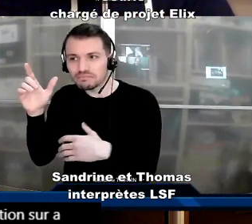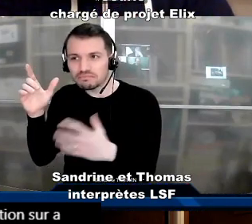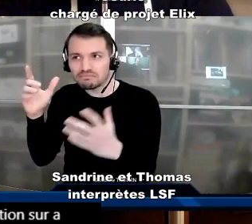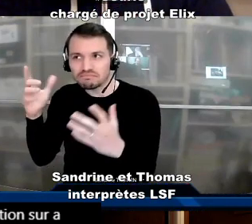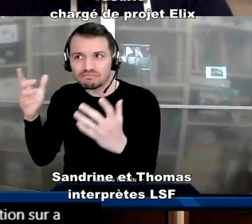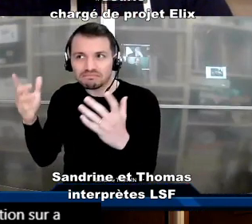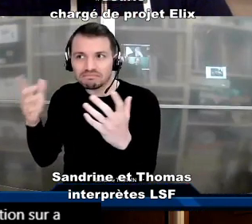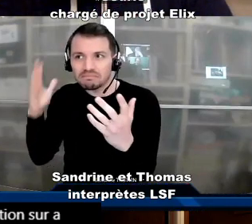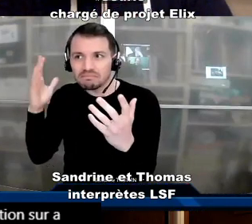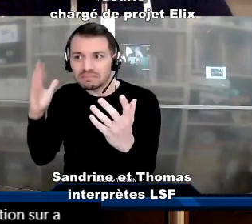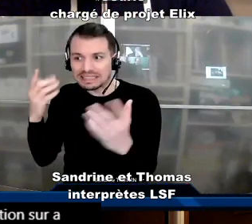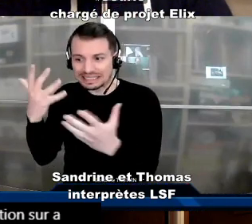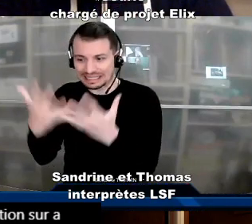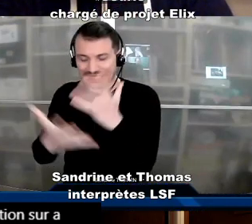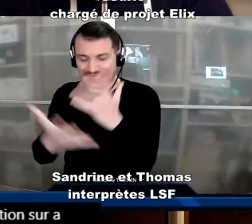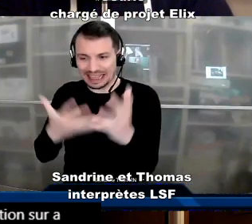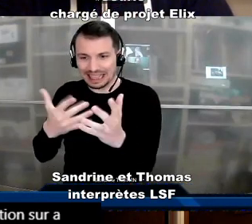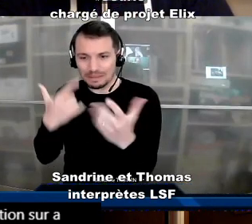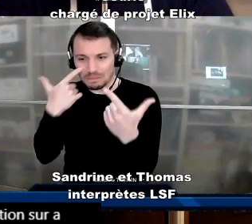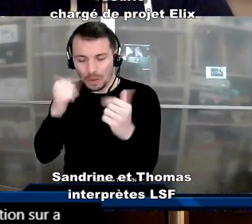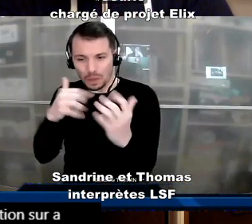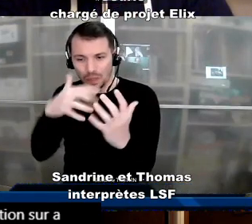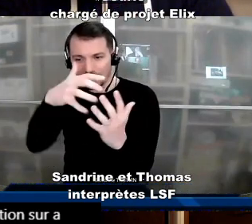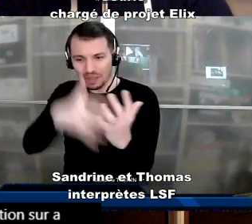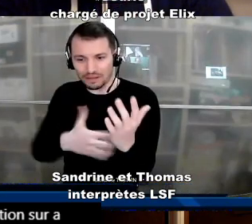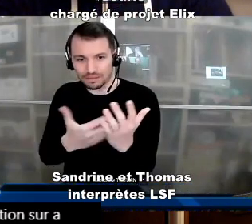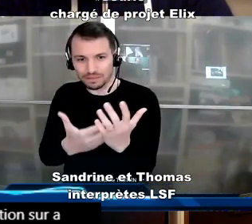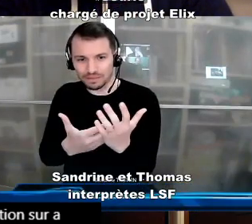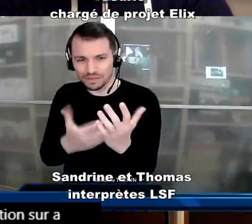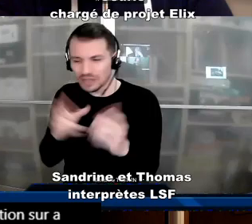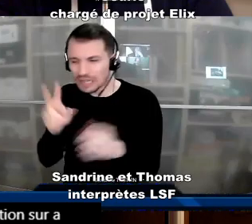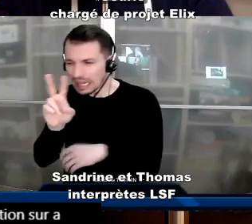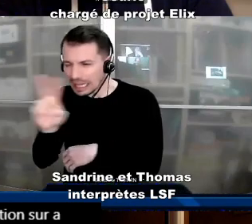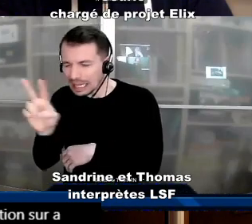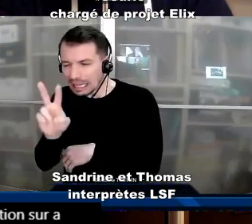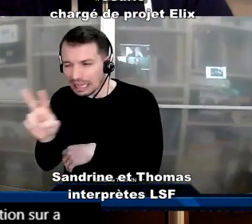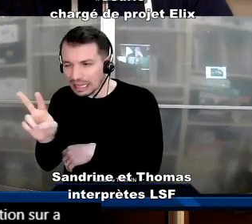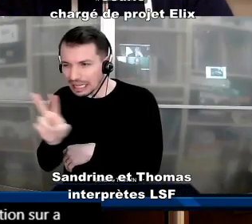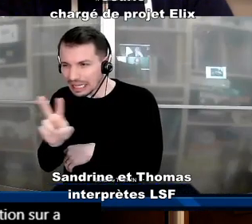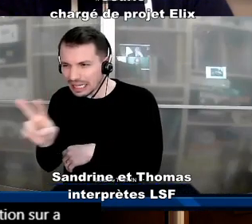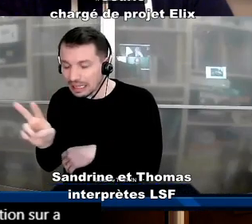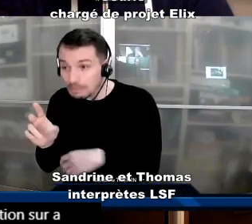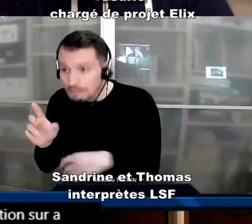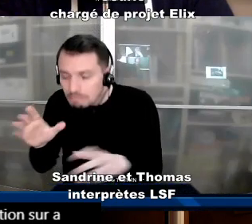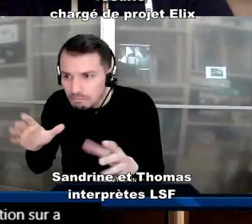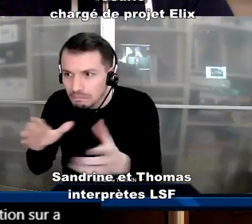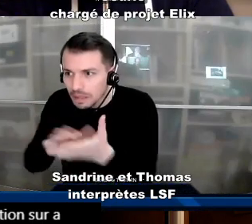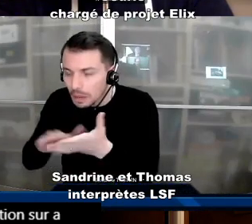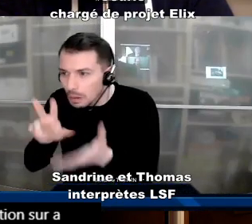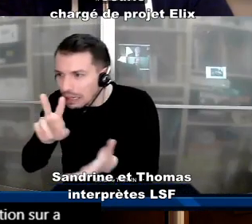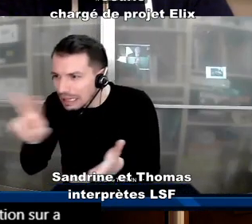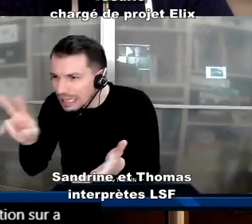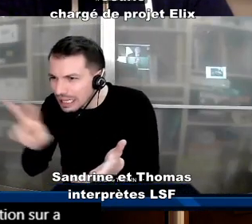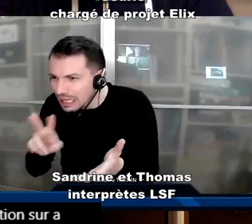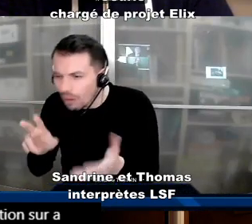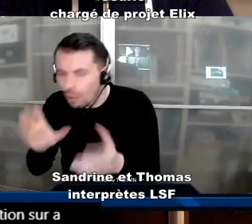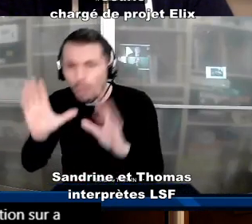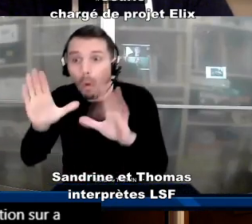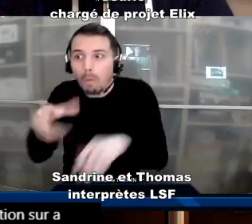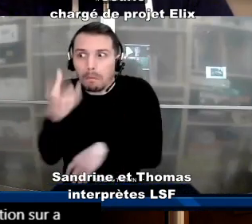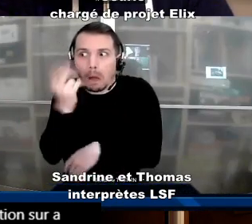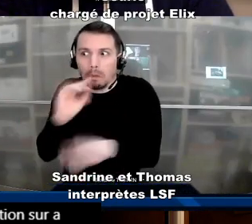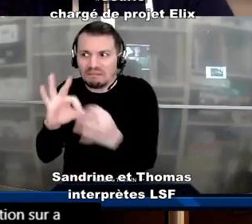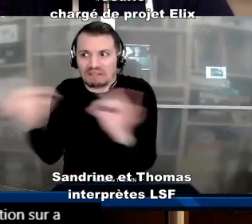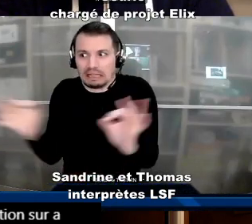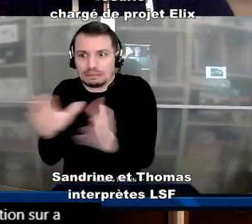On n'a pas besoin de signes pour voir que Fanny ne sait pas quoi. On n'a pas besoin de signes pour voir... Bon, j'ai pas trop compris la